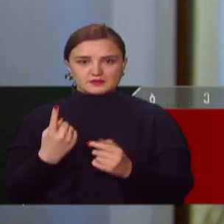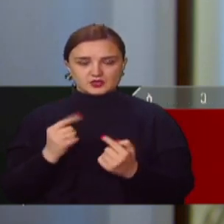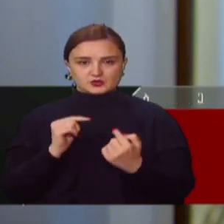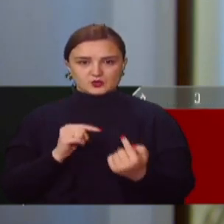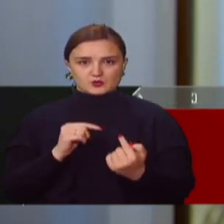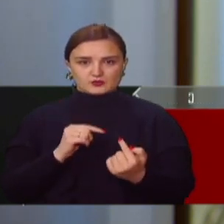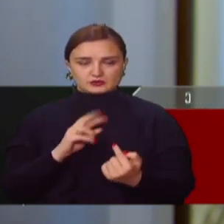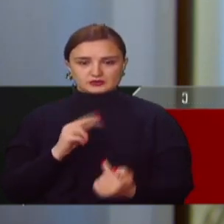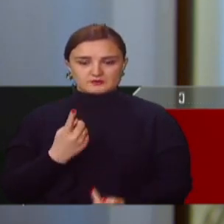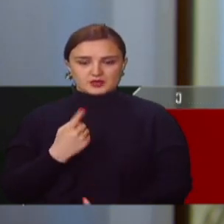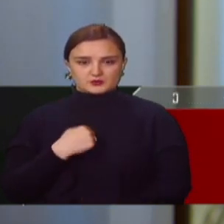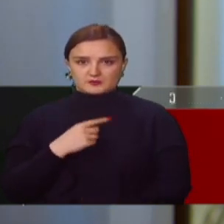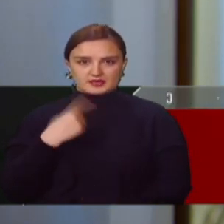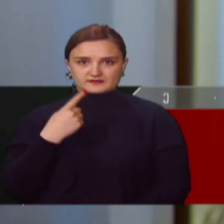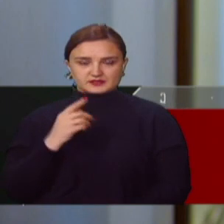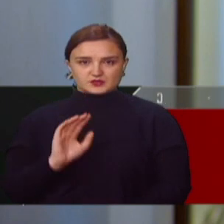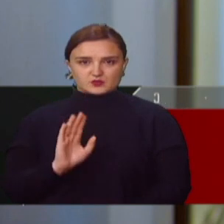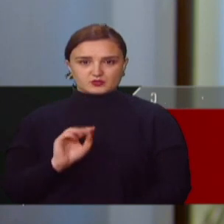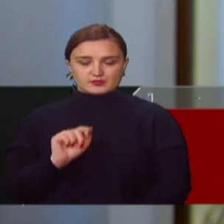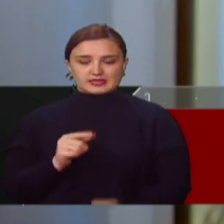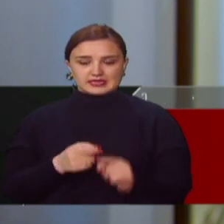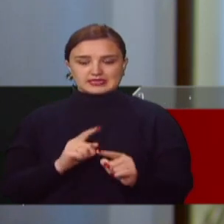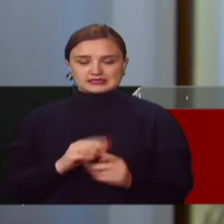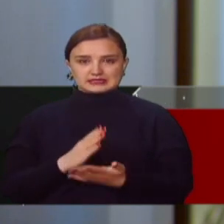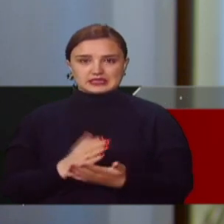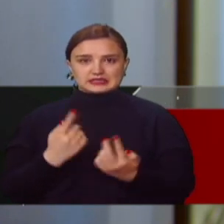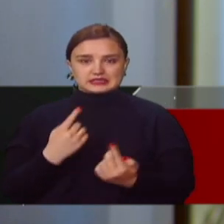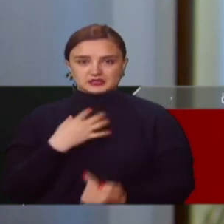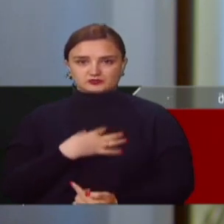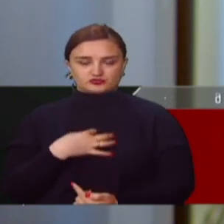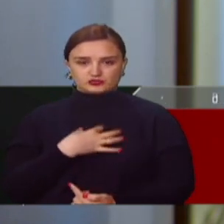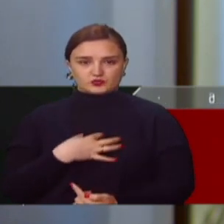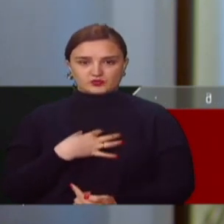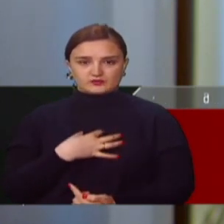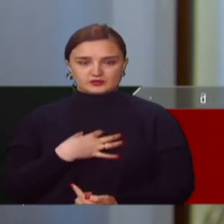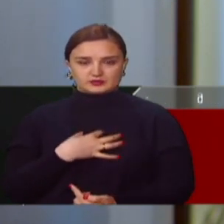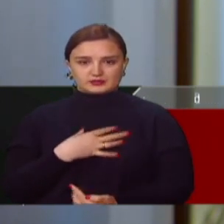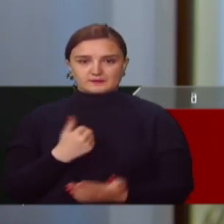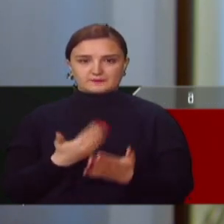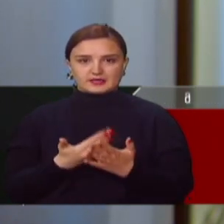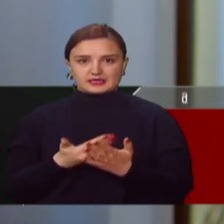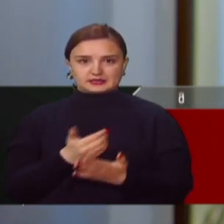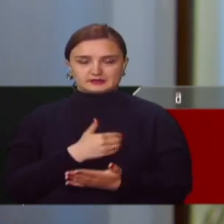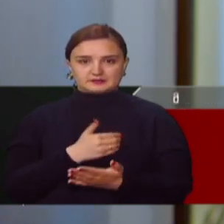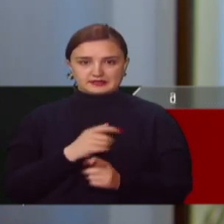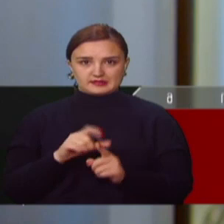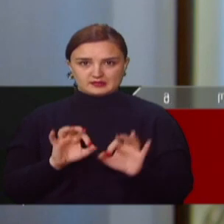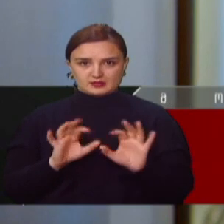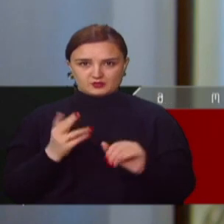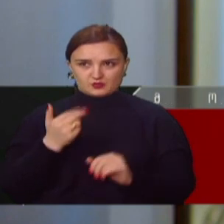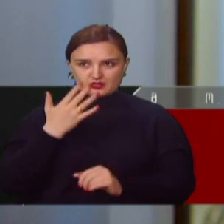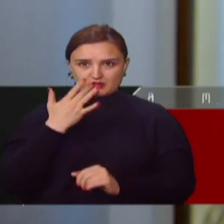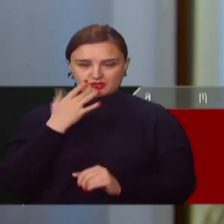ოპოზიცია ან მარტო მე არ საუბრობ. ამიტომ ეს არის ის ძალიან მნიშვნელოვანი თქვათ და ერთი მაგალითი მინდა მოუყვე. აი ხო